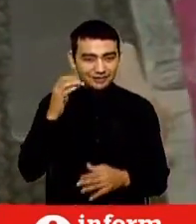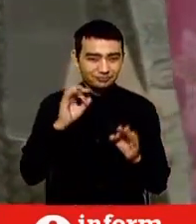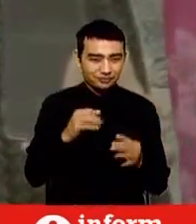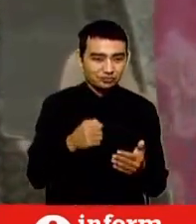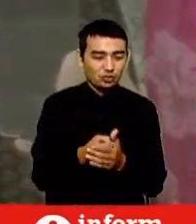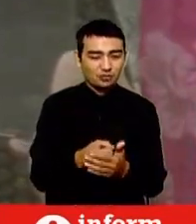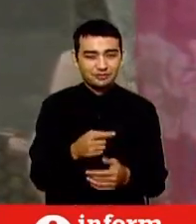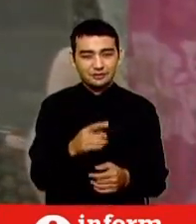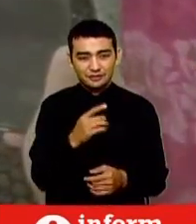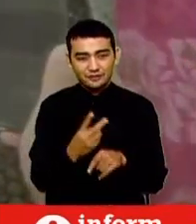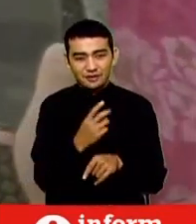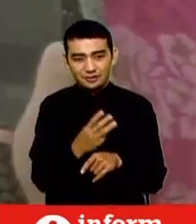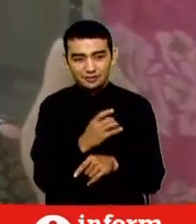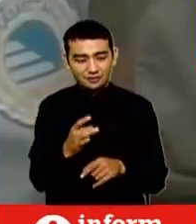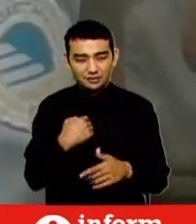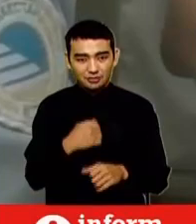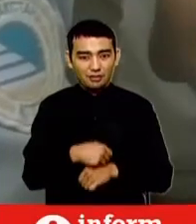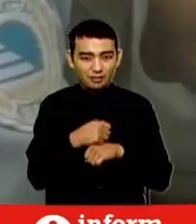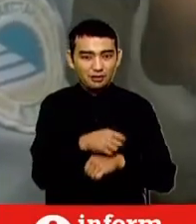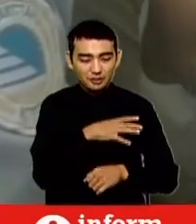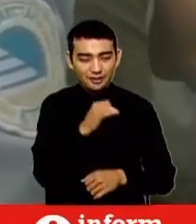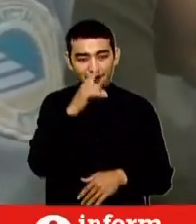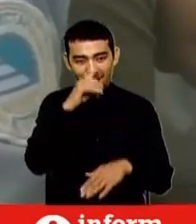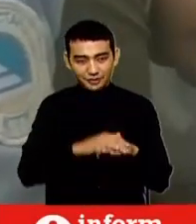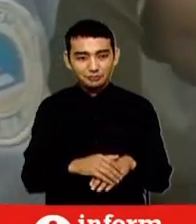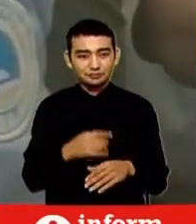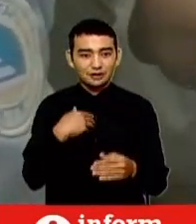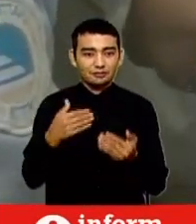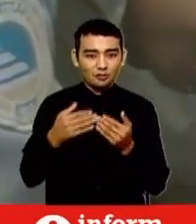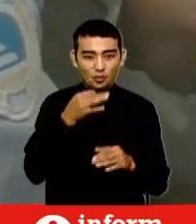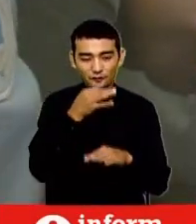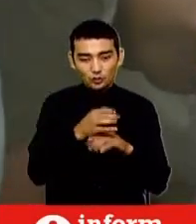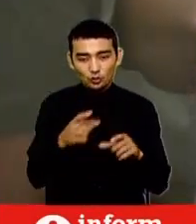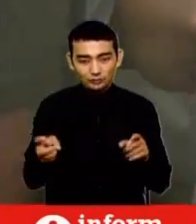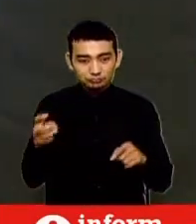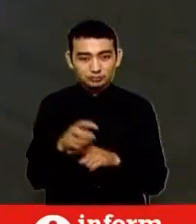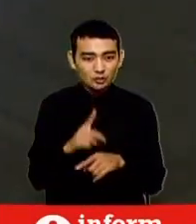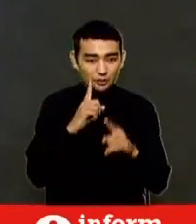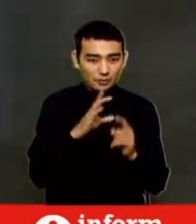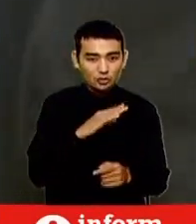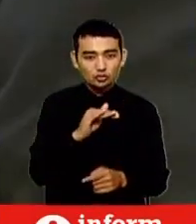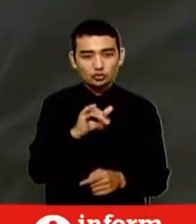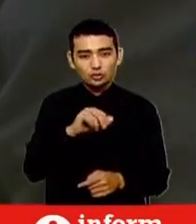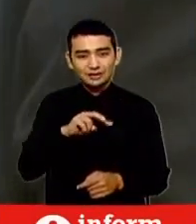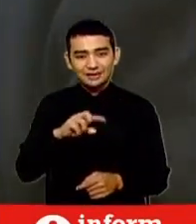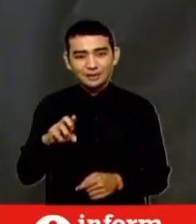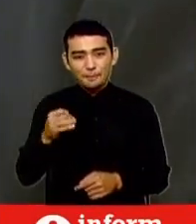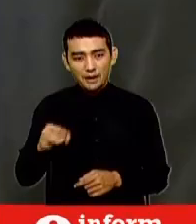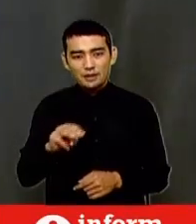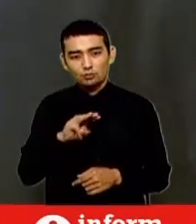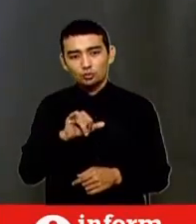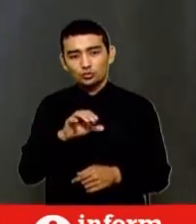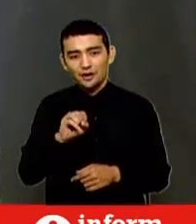дейін де бірнеше мәрте жиналған. Тіпті сол кездерде әкімдік өкілдері мен жауаптылар жиналыс өткізіп, Жұлдызбай Мұсаевты басқа